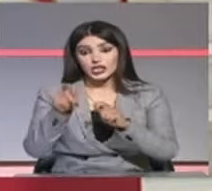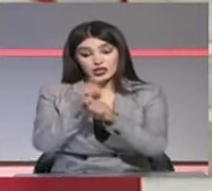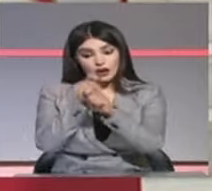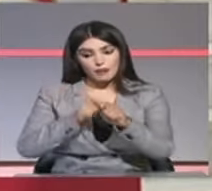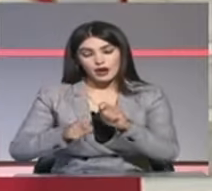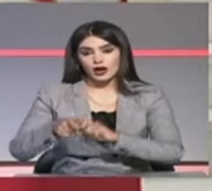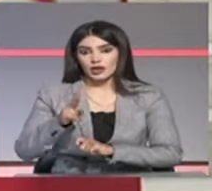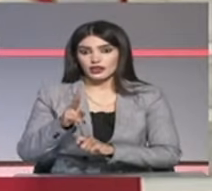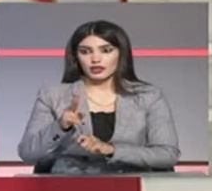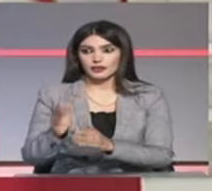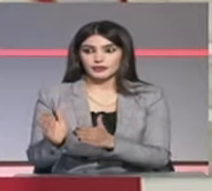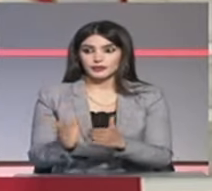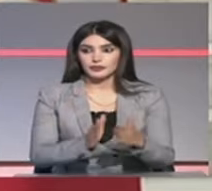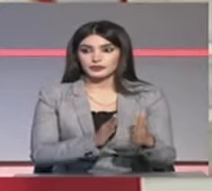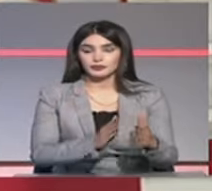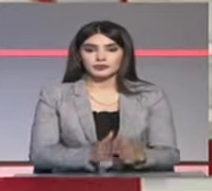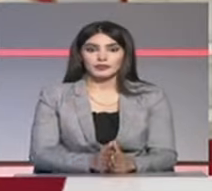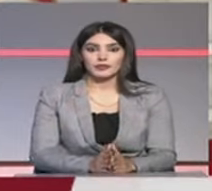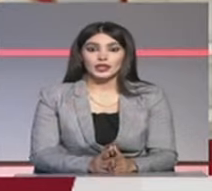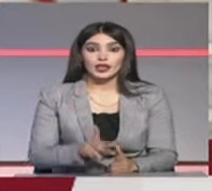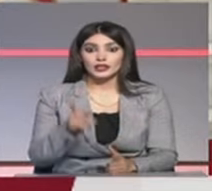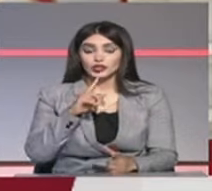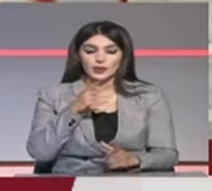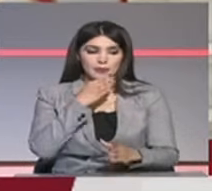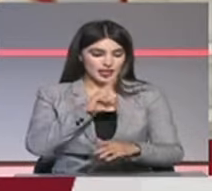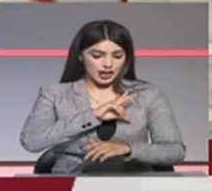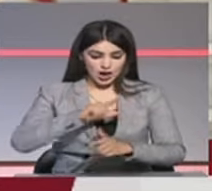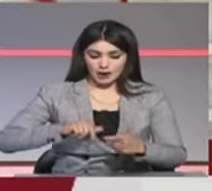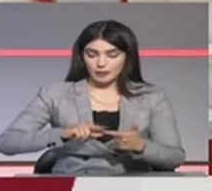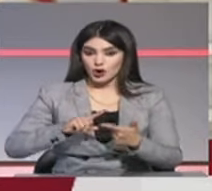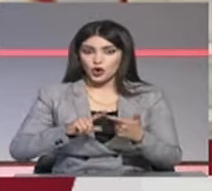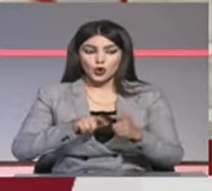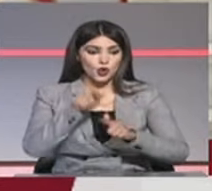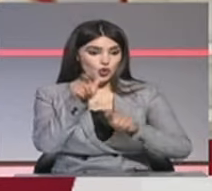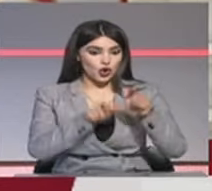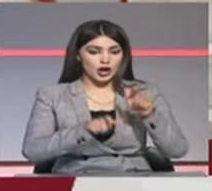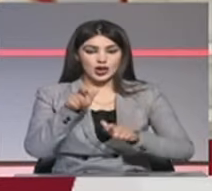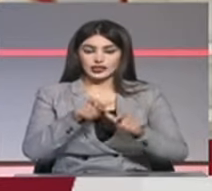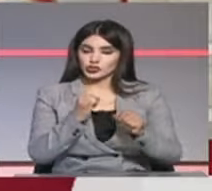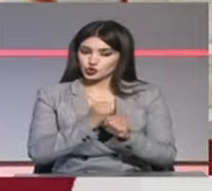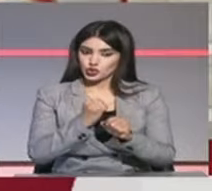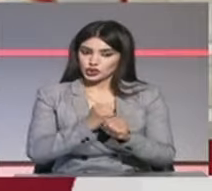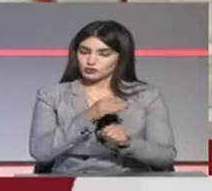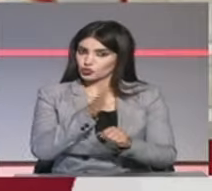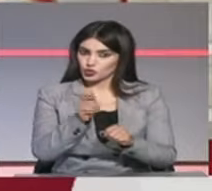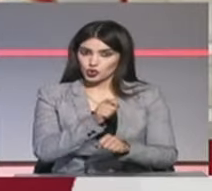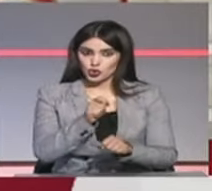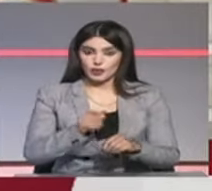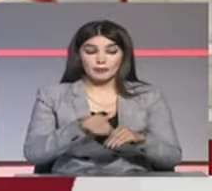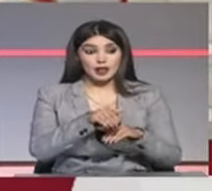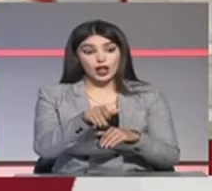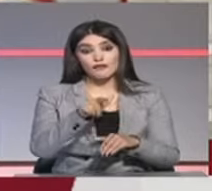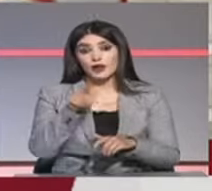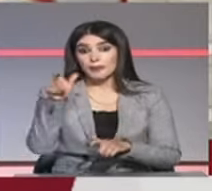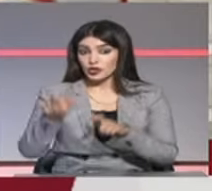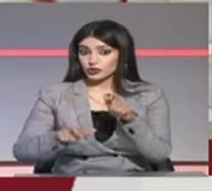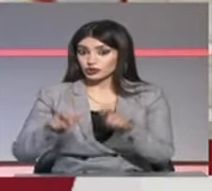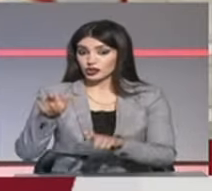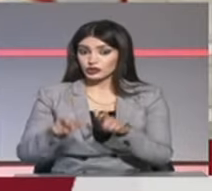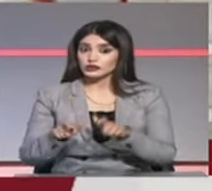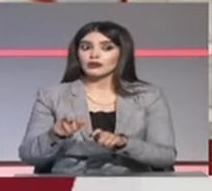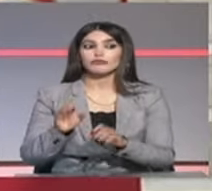البقيه هي المحلات الاشخاص يدفع في الاعمال قادره